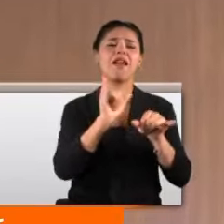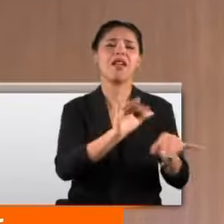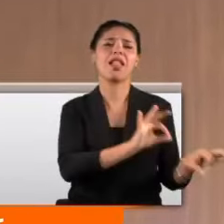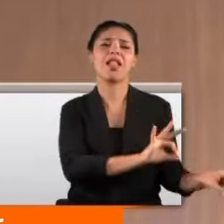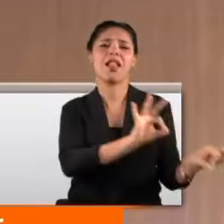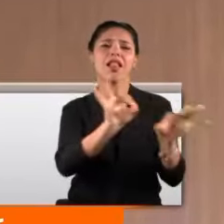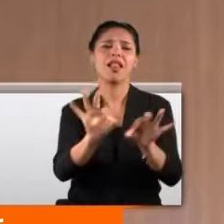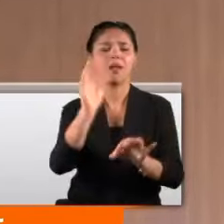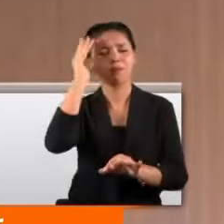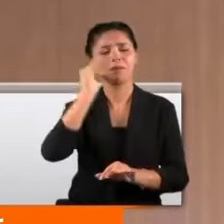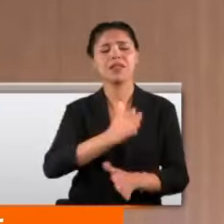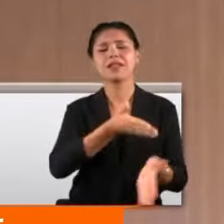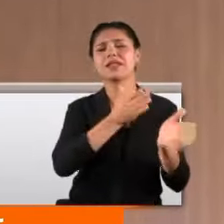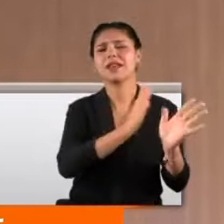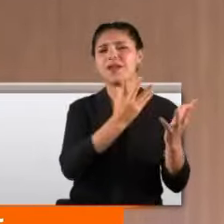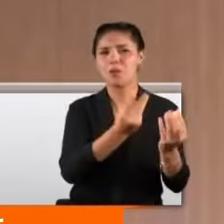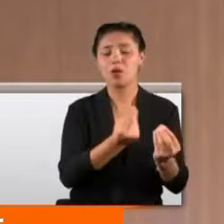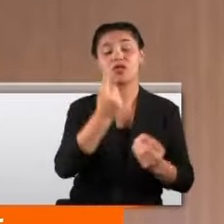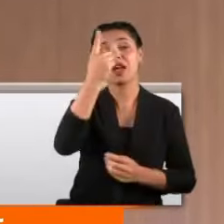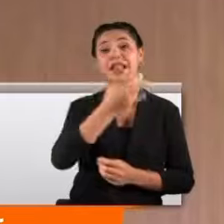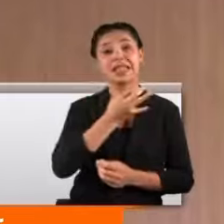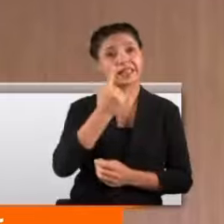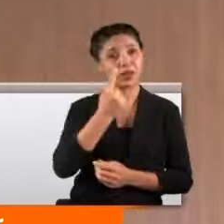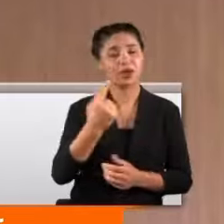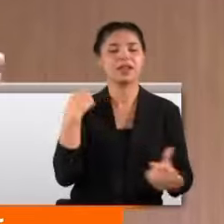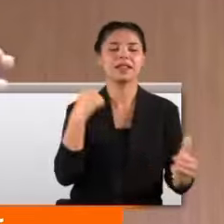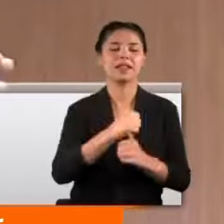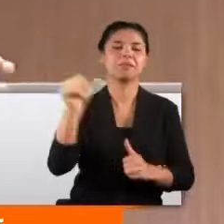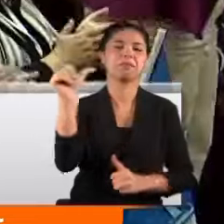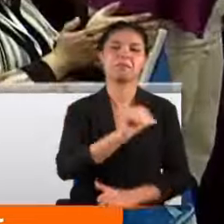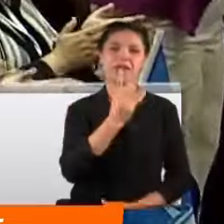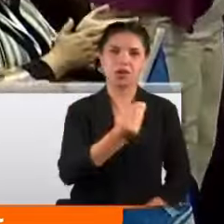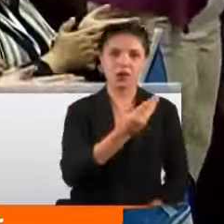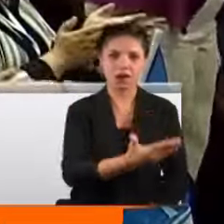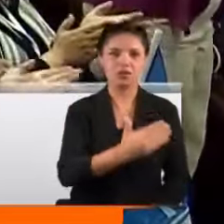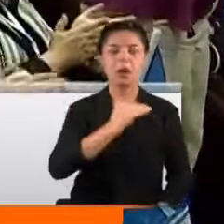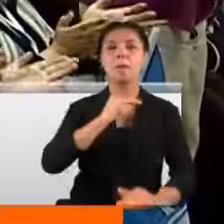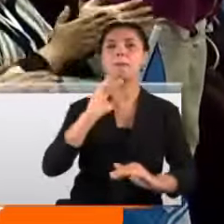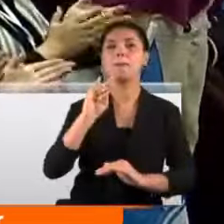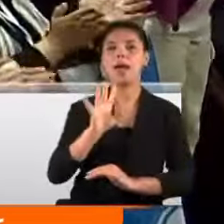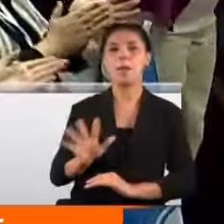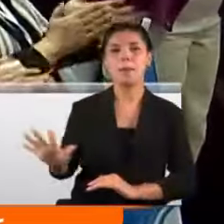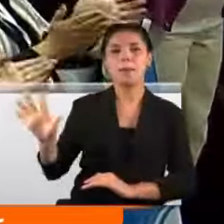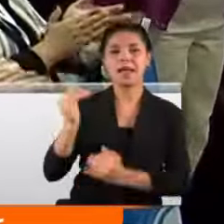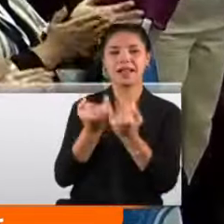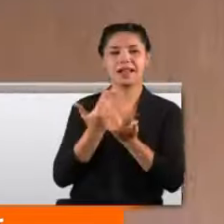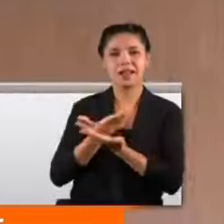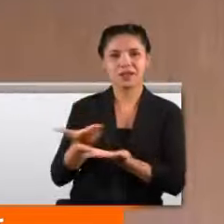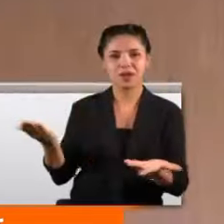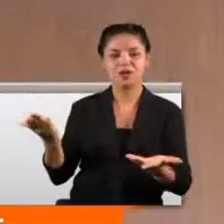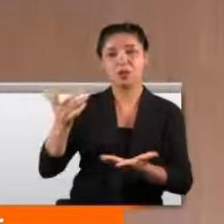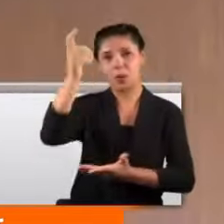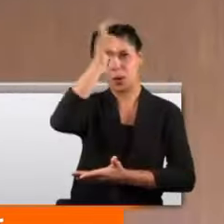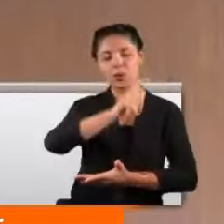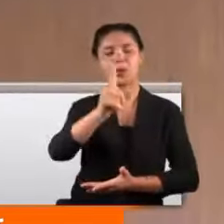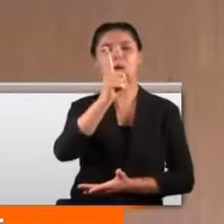yine hüsrana uğrayacak, Allah'ın izniyle yine avuçlarını yalayacak. Milliyetçi Hareket Partili kardeşlerime Türkiye